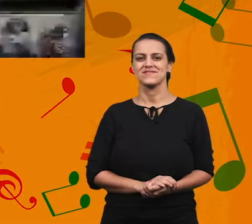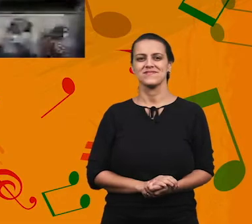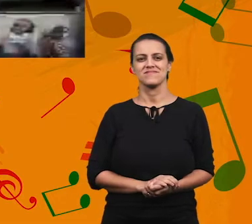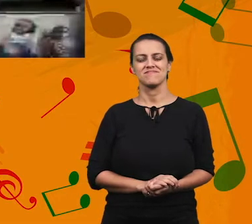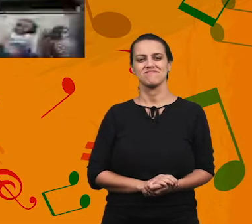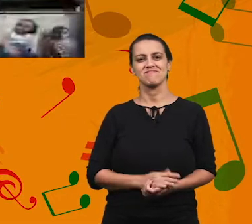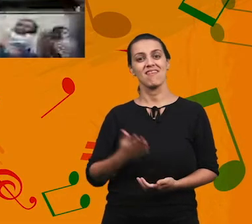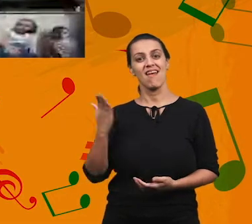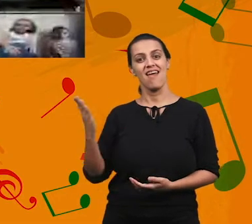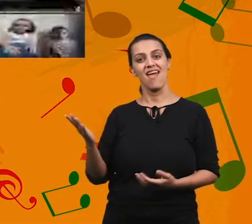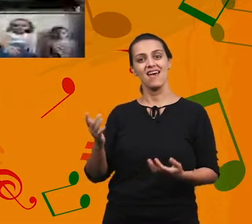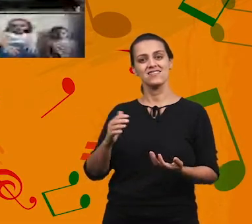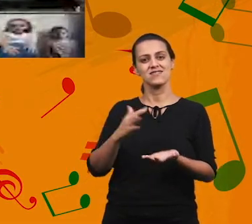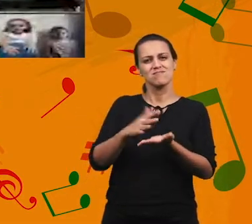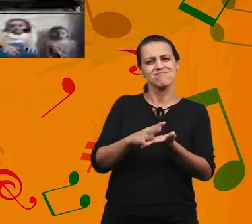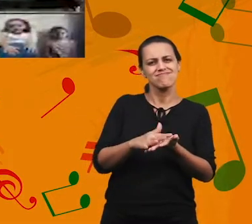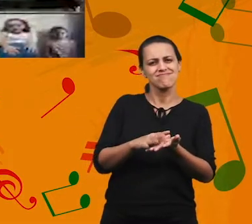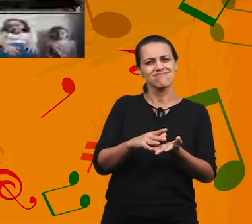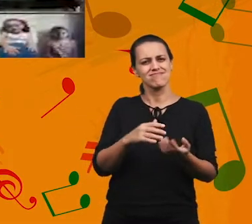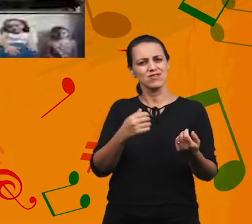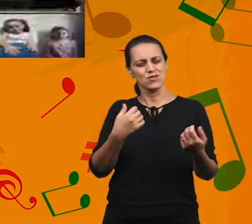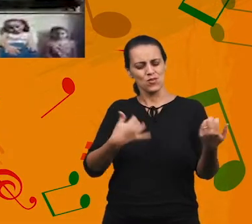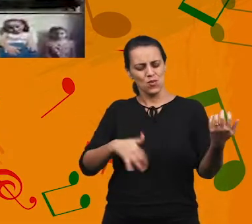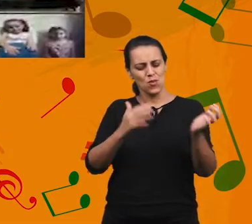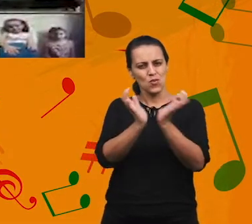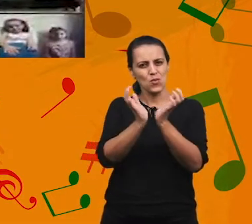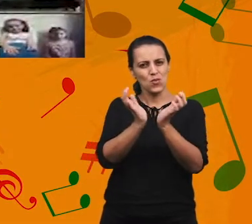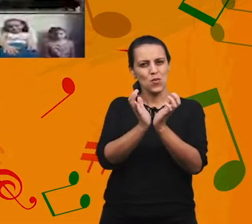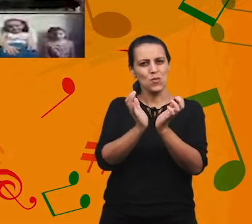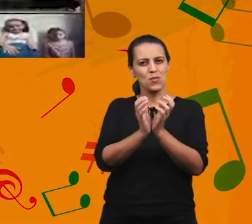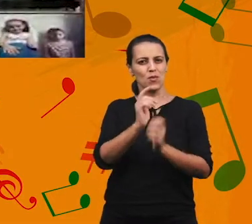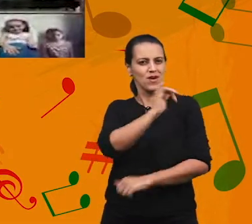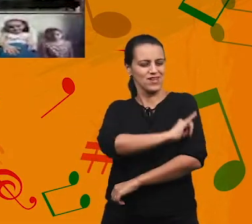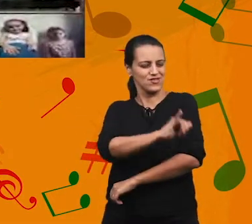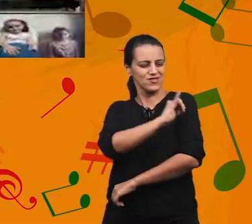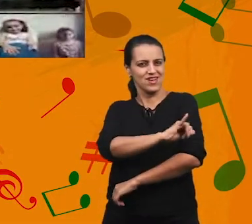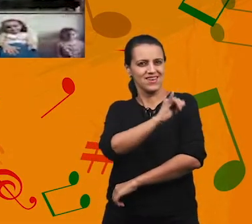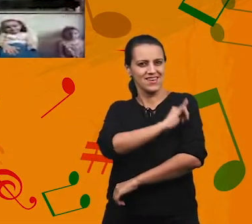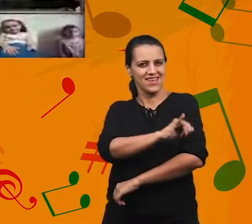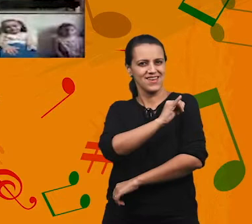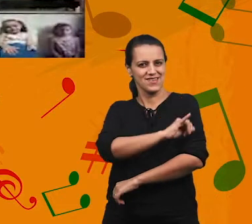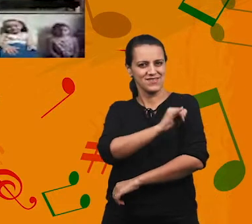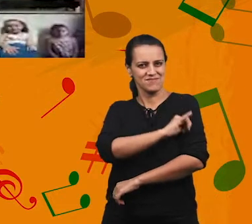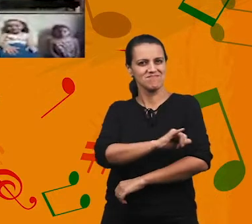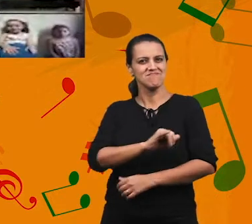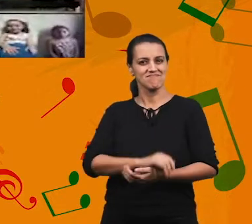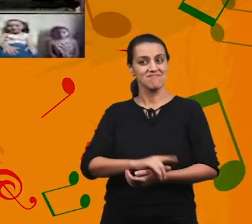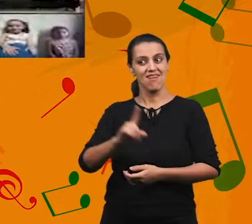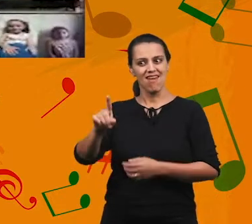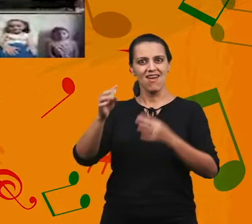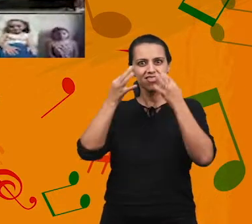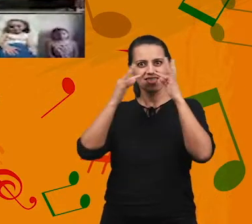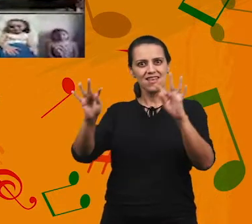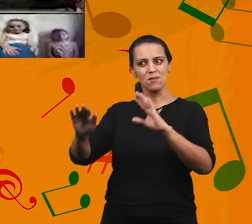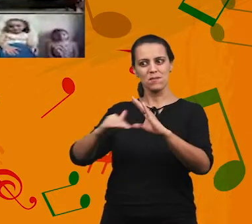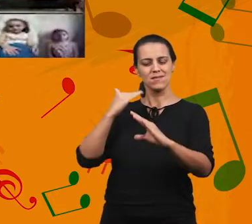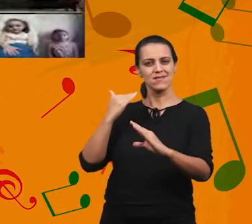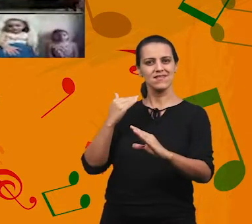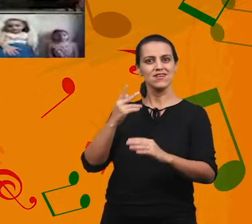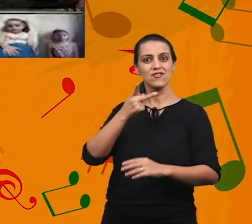посмотреть. Это группа из города Волта-Редонда, штата